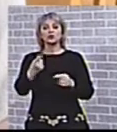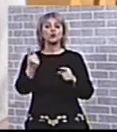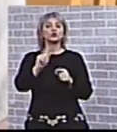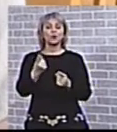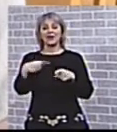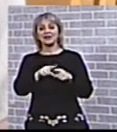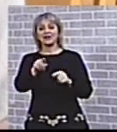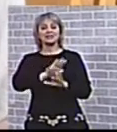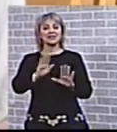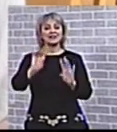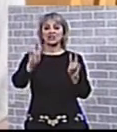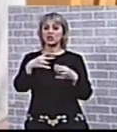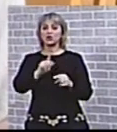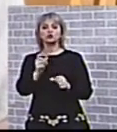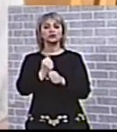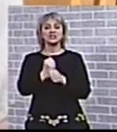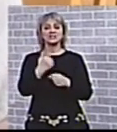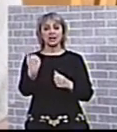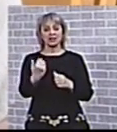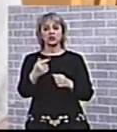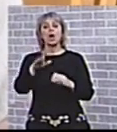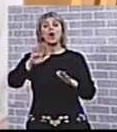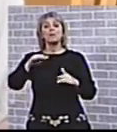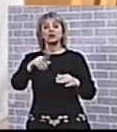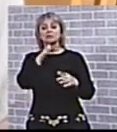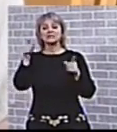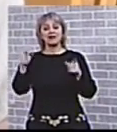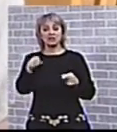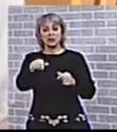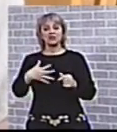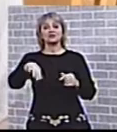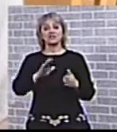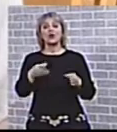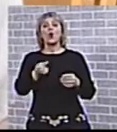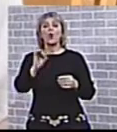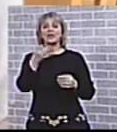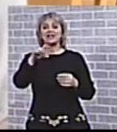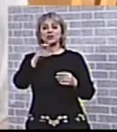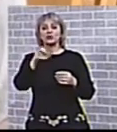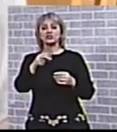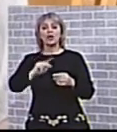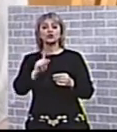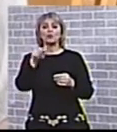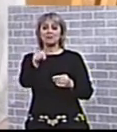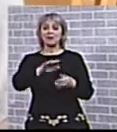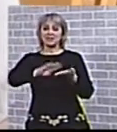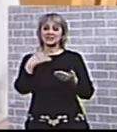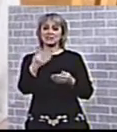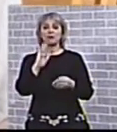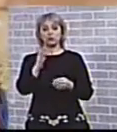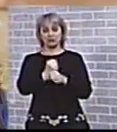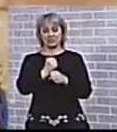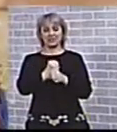что это, нет, не надо, что ты делаешь. А потом со временем они все такие, ой, Риточка, Риточка, что мы без тебя будем